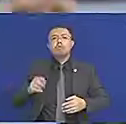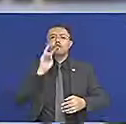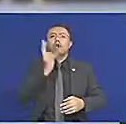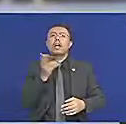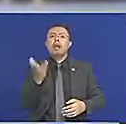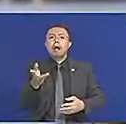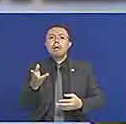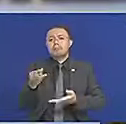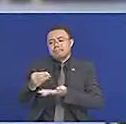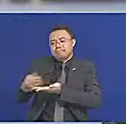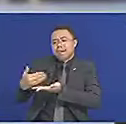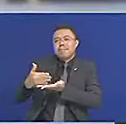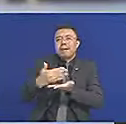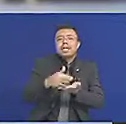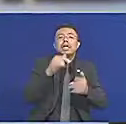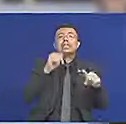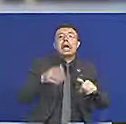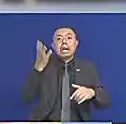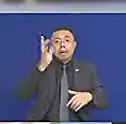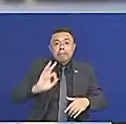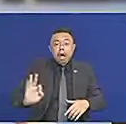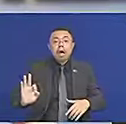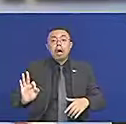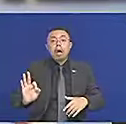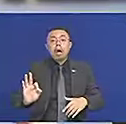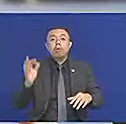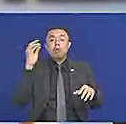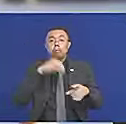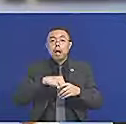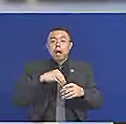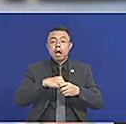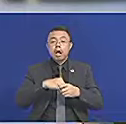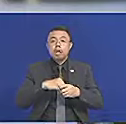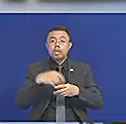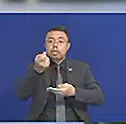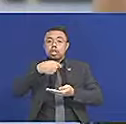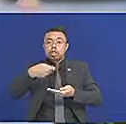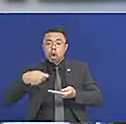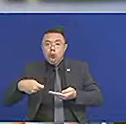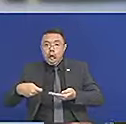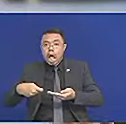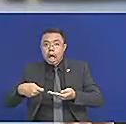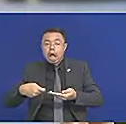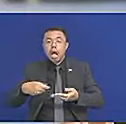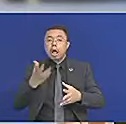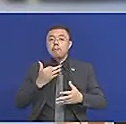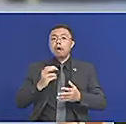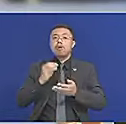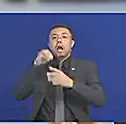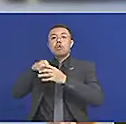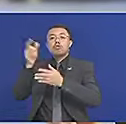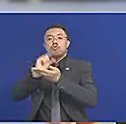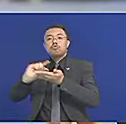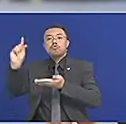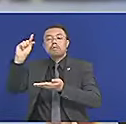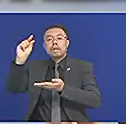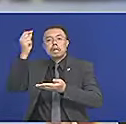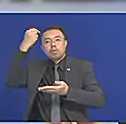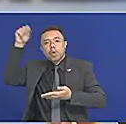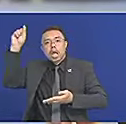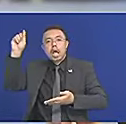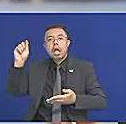saudaramu yang sekarang ini baru masuk sekolah, lagi mau kuliah.